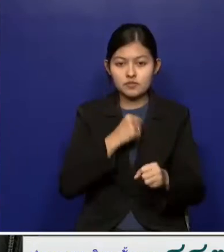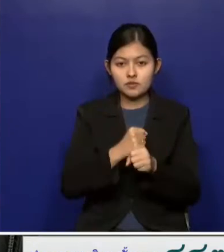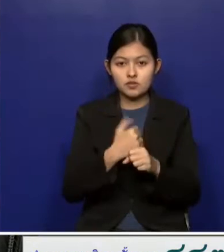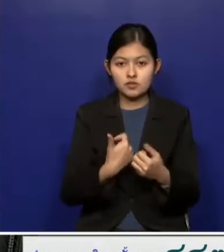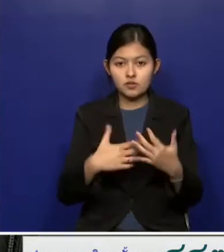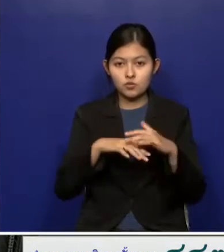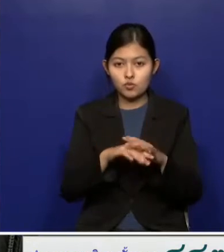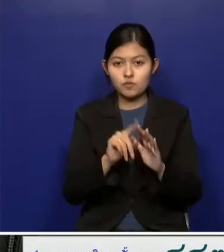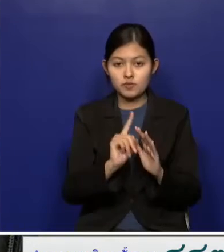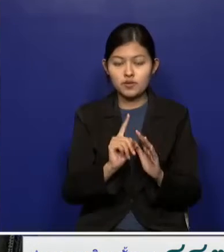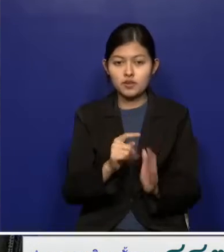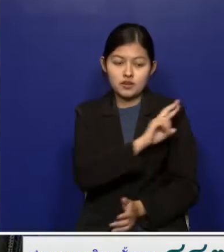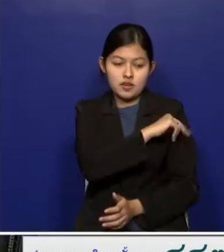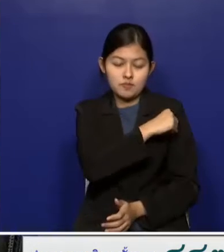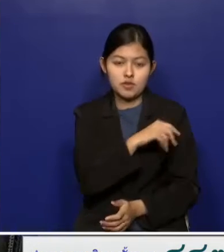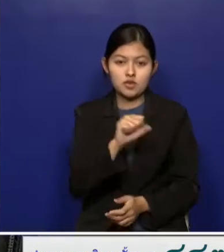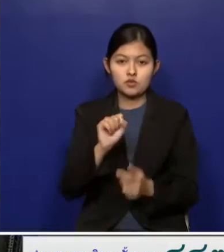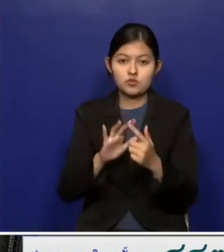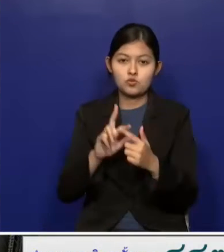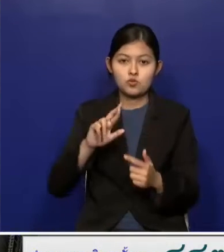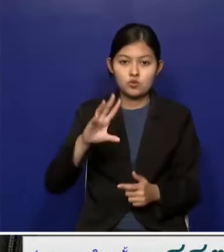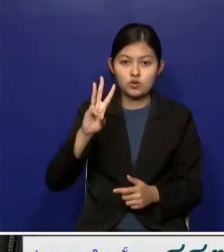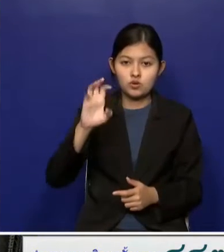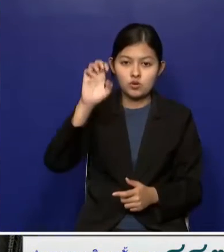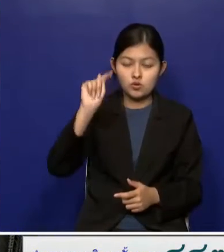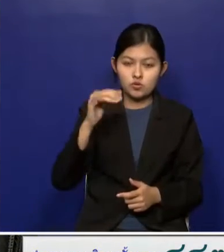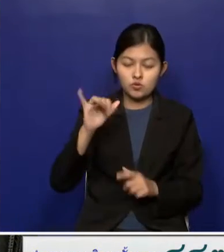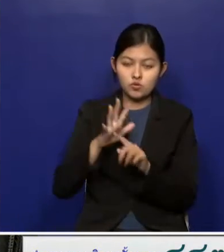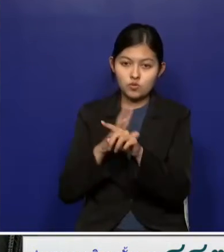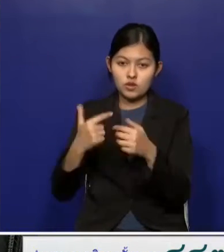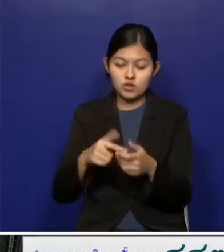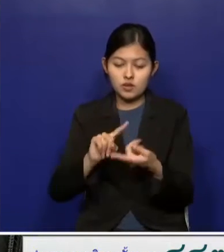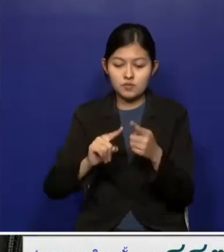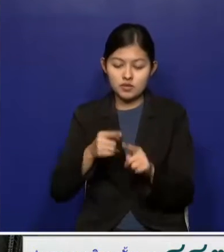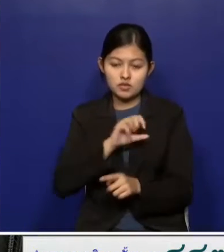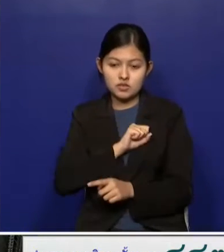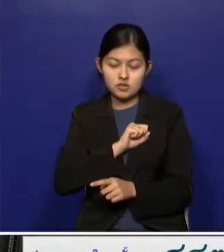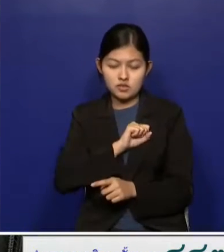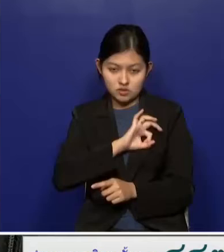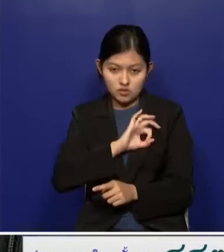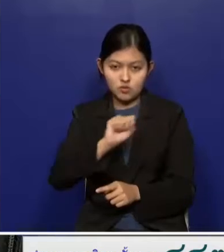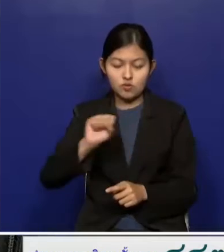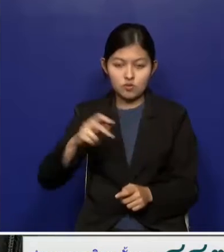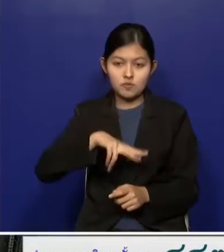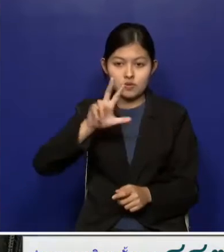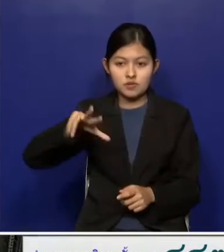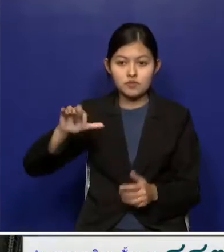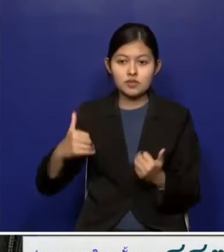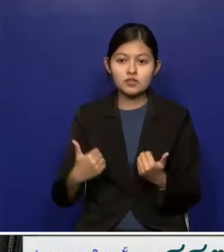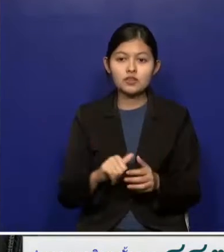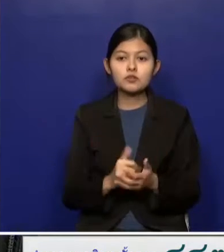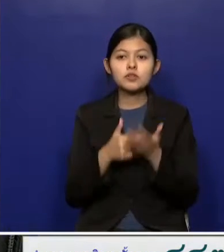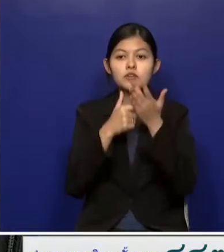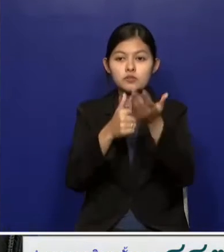บในแทยุวิตคนสมบูรณและเพื่อนสมาชิพักเพื่อไทยผมอยากกาบเรีนทานประทานครัว่